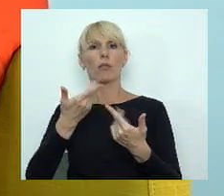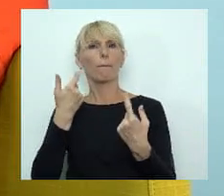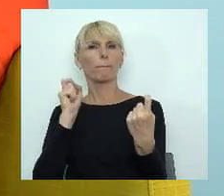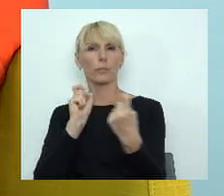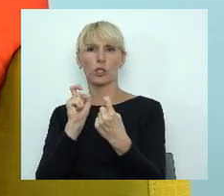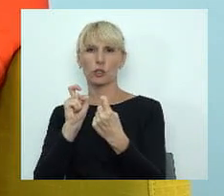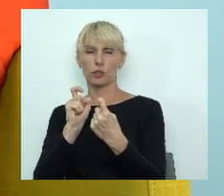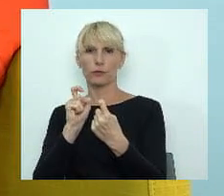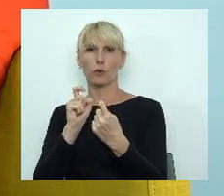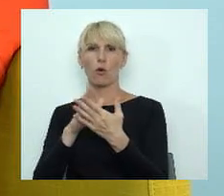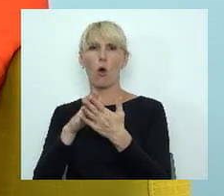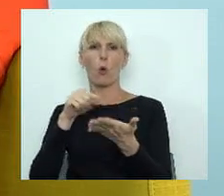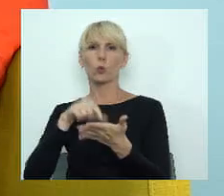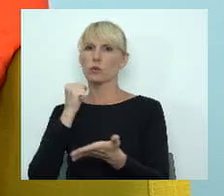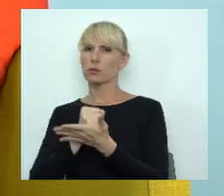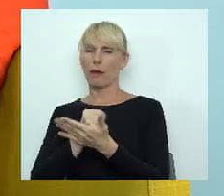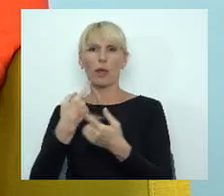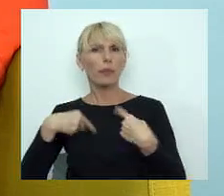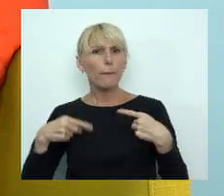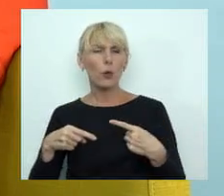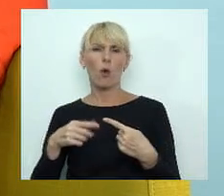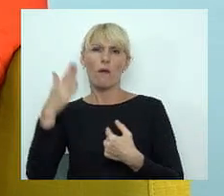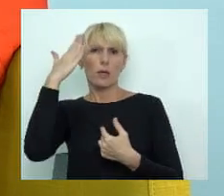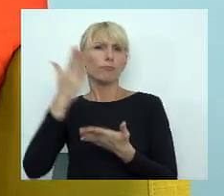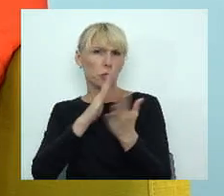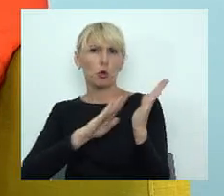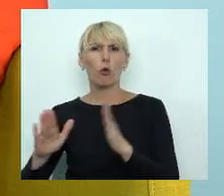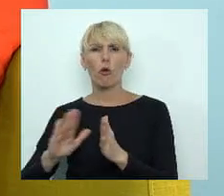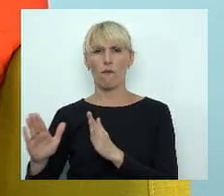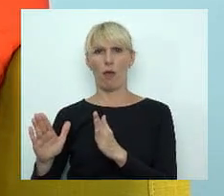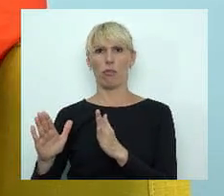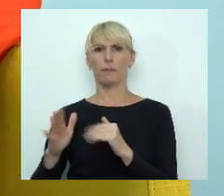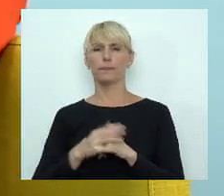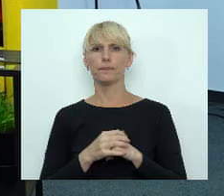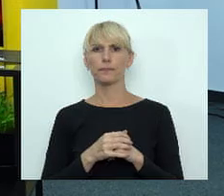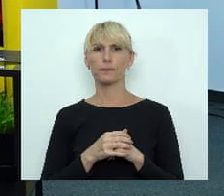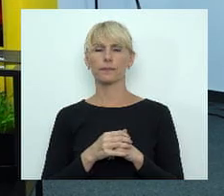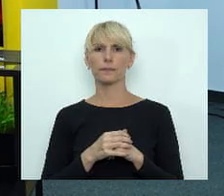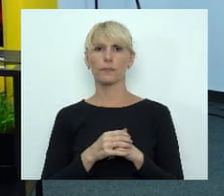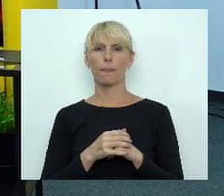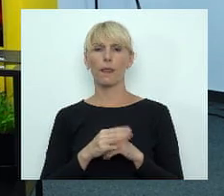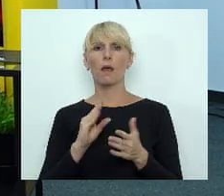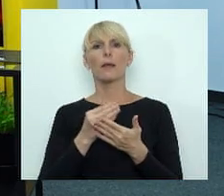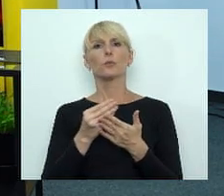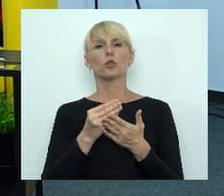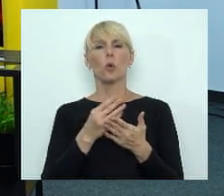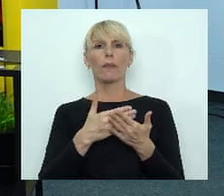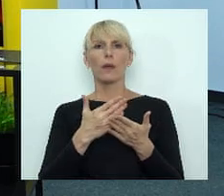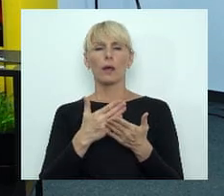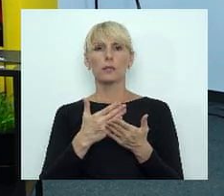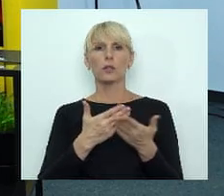danych. Pewnie więcej pracy, ja to widzę też z punktu widzenia tego, kto zgłasza się do nas do kancelarii, jakiego typu